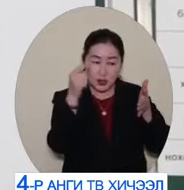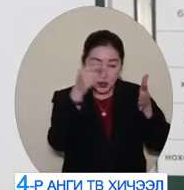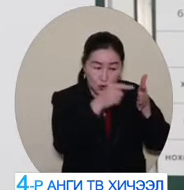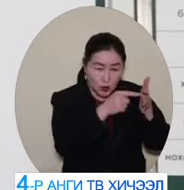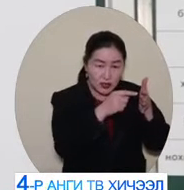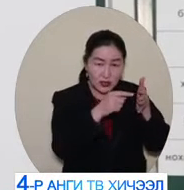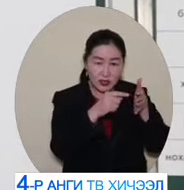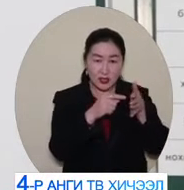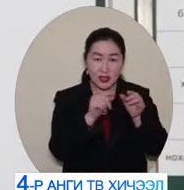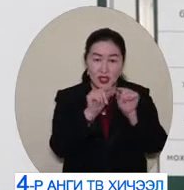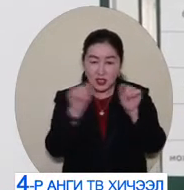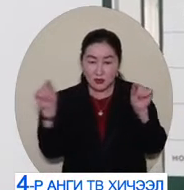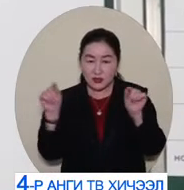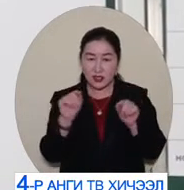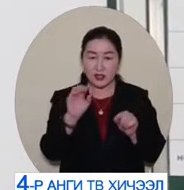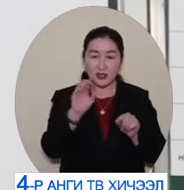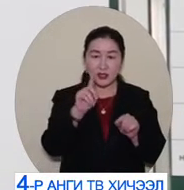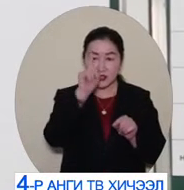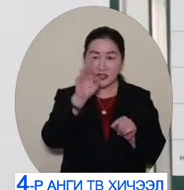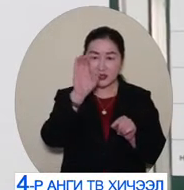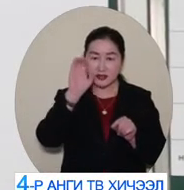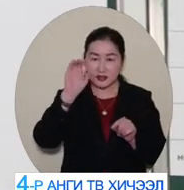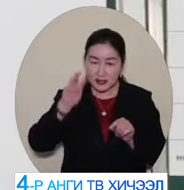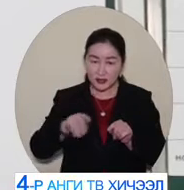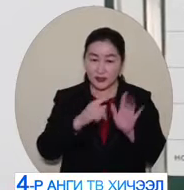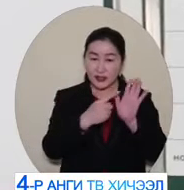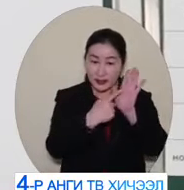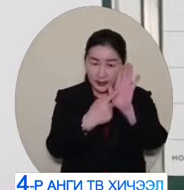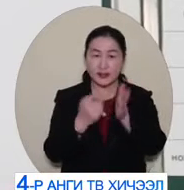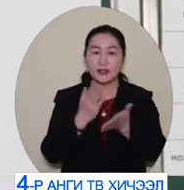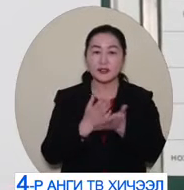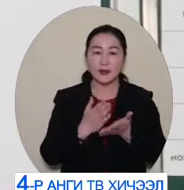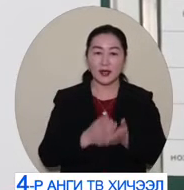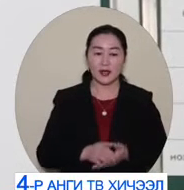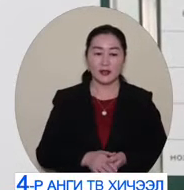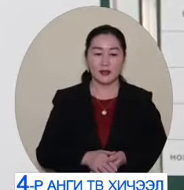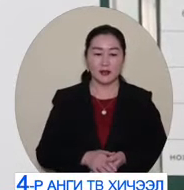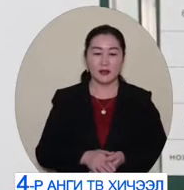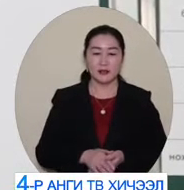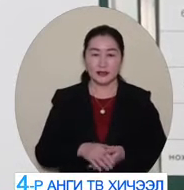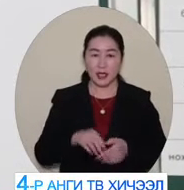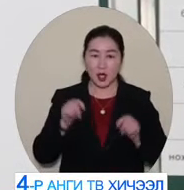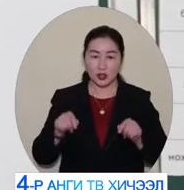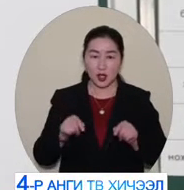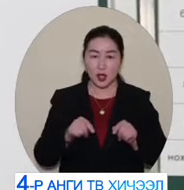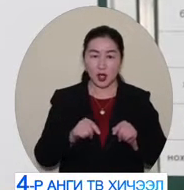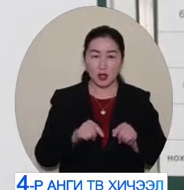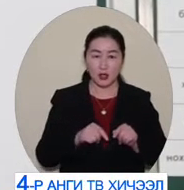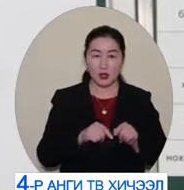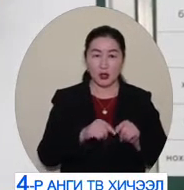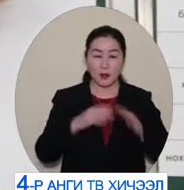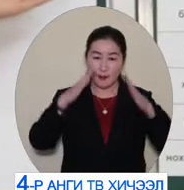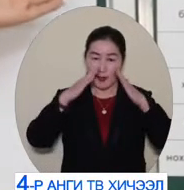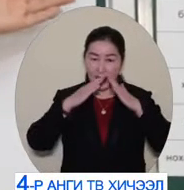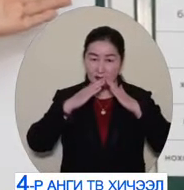палетикны нэг нүдний хэмжээ бол 1 см гэдгийг одоо энэ палетикэнд илэрхийлсэн учраас одоо